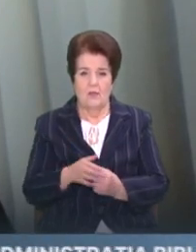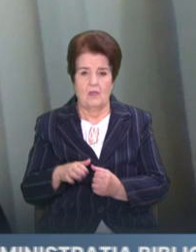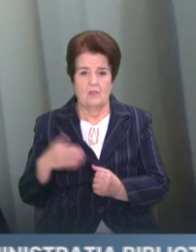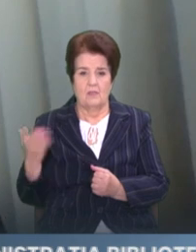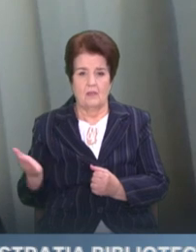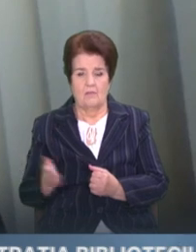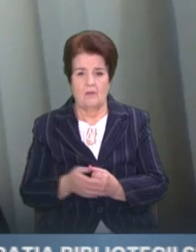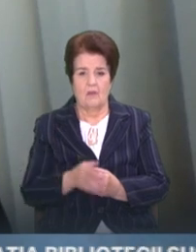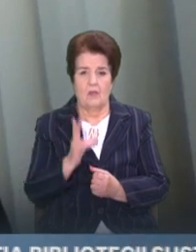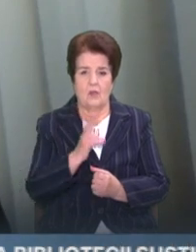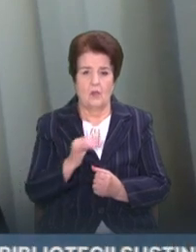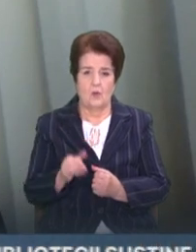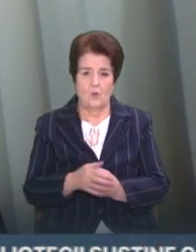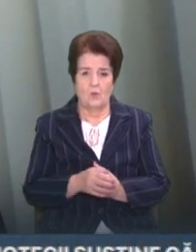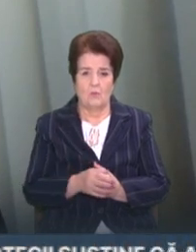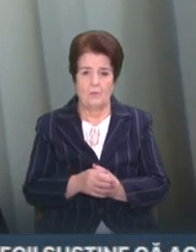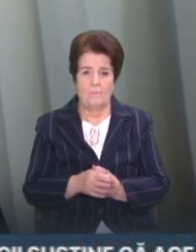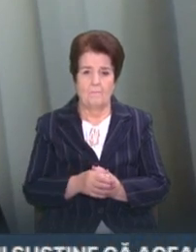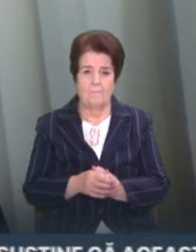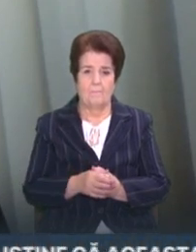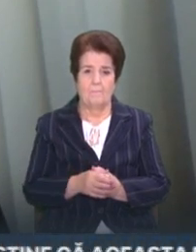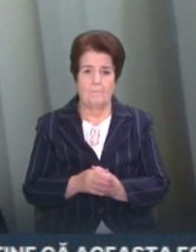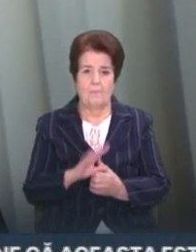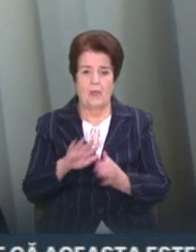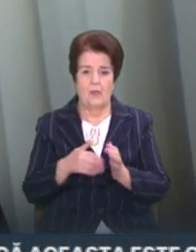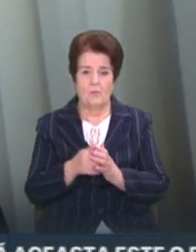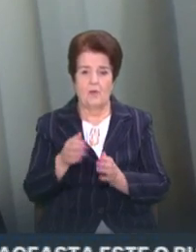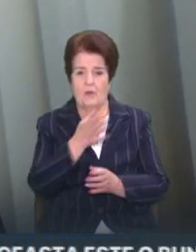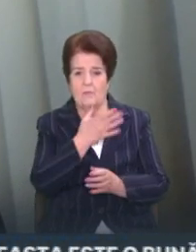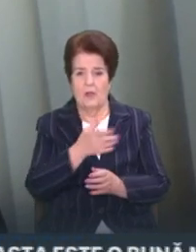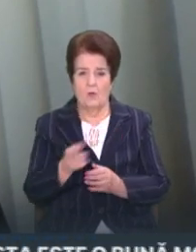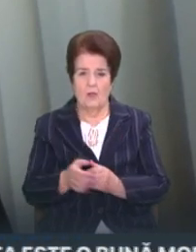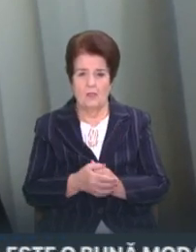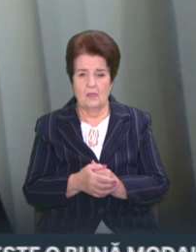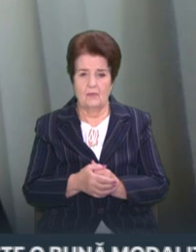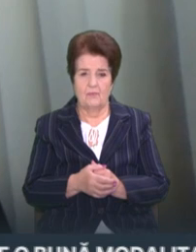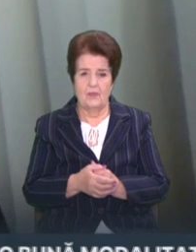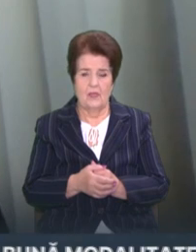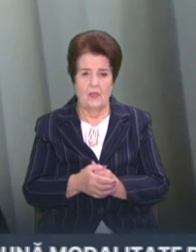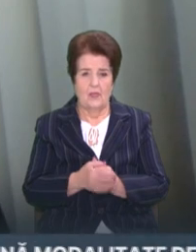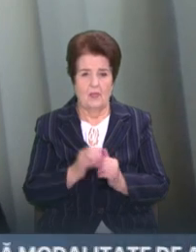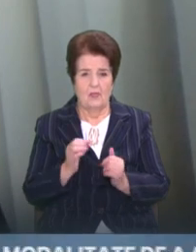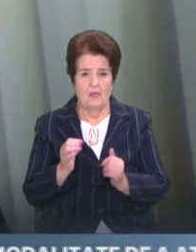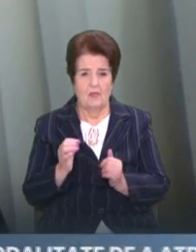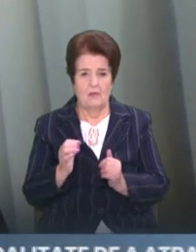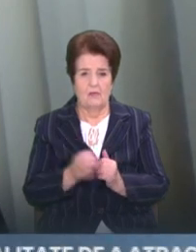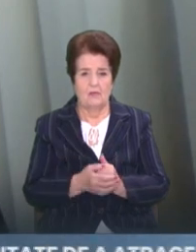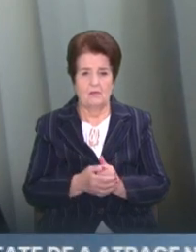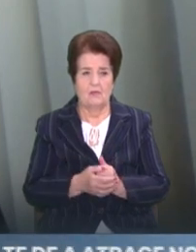comparativ cu prețul pe care îl avem acum de la Gazprom. În ceea ce privește energie electrică,